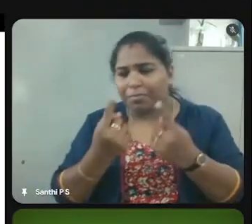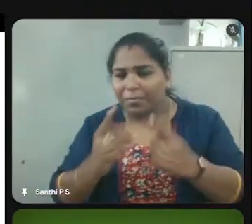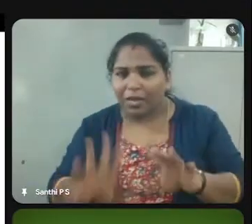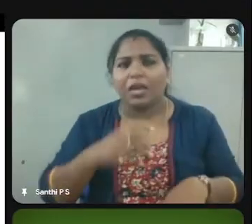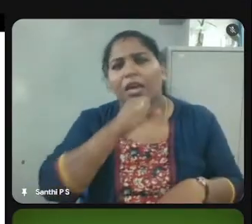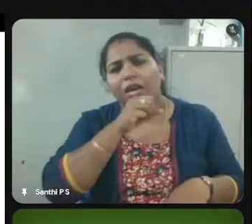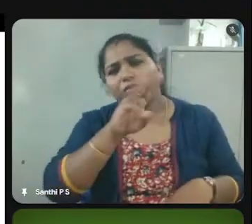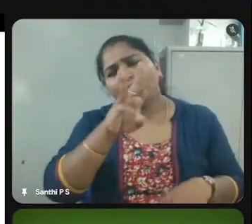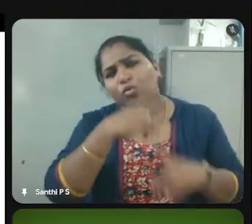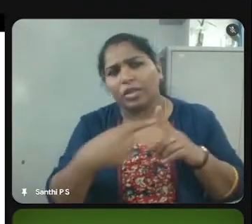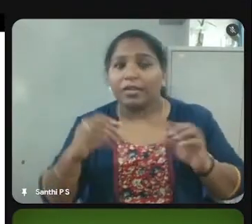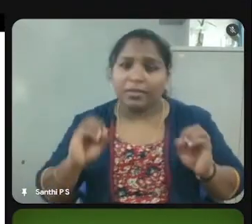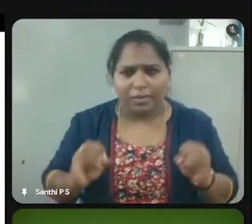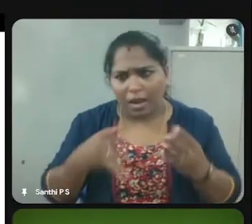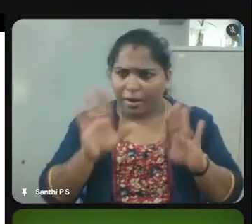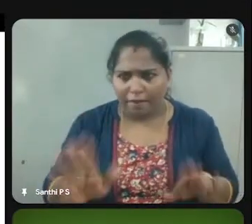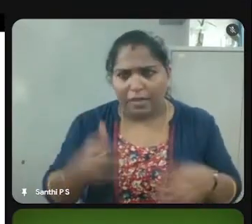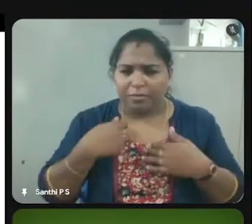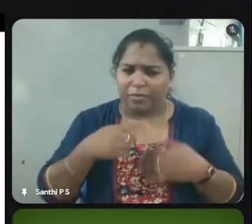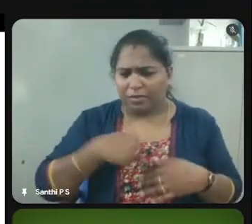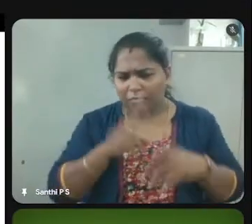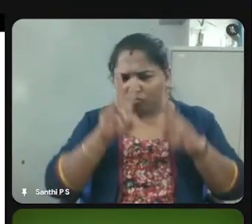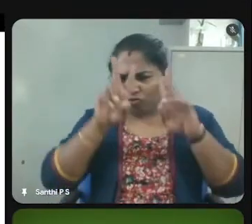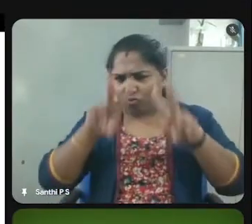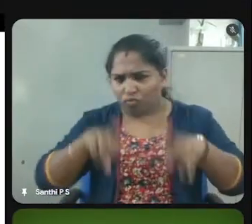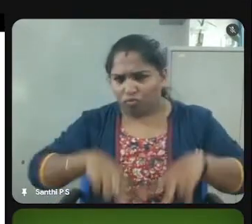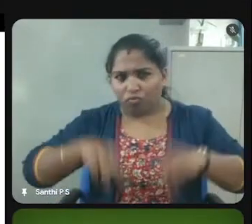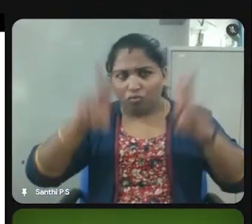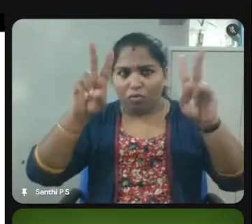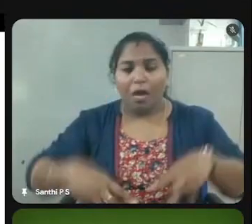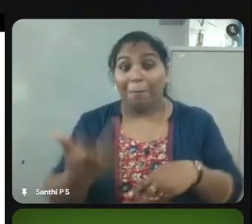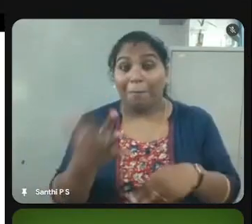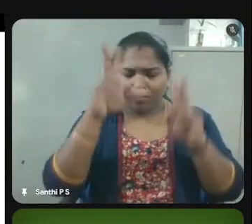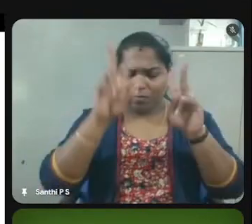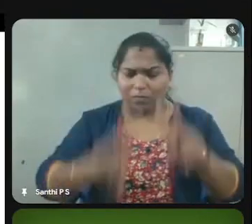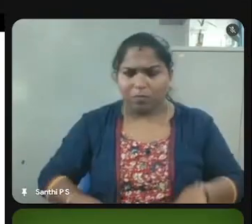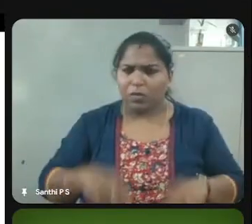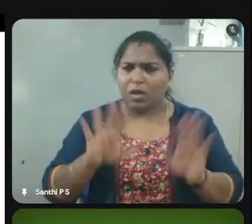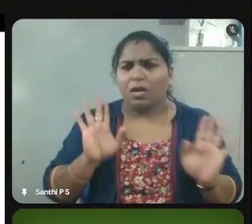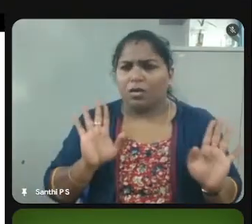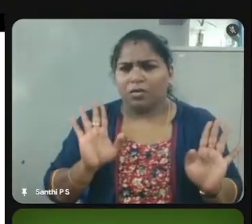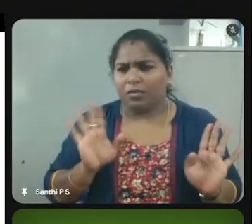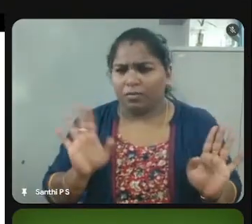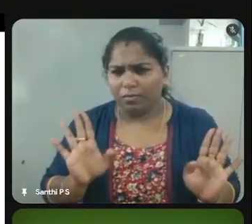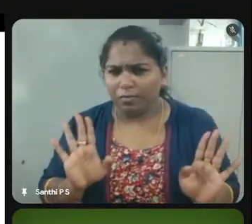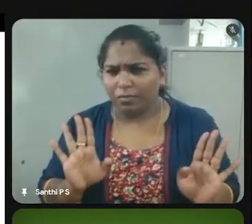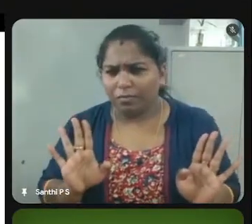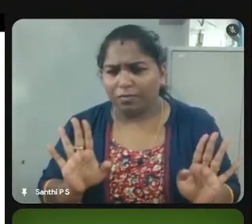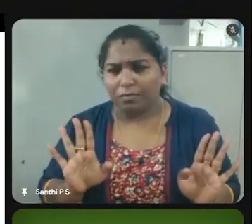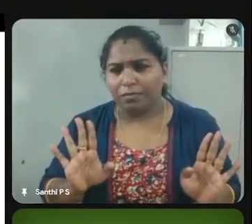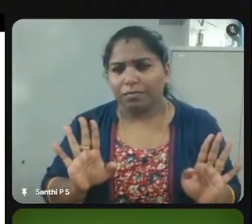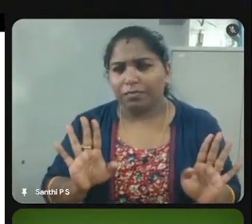വയസ്സിന് ശരിക്കും സ്റ്റാർട്ട് ചെയ്യാറുണ്ട്. സ്വയം അംഗീകരിക്കാനും അങ്ങനത്തെ കാര്യങ്ങളൊക്കെ. അനാവശ്യമായിട്ട്